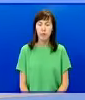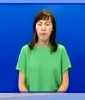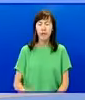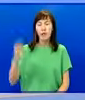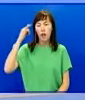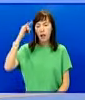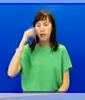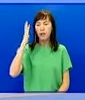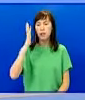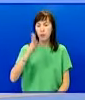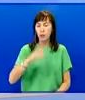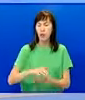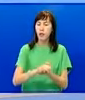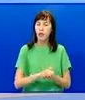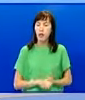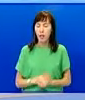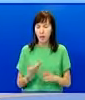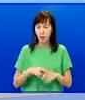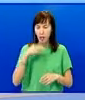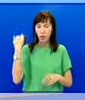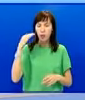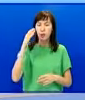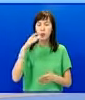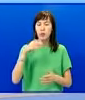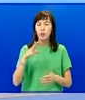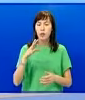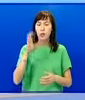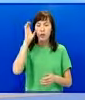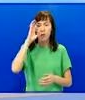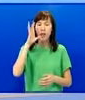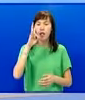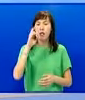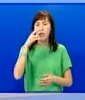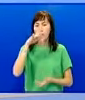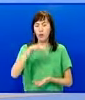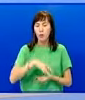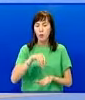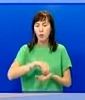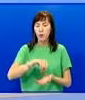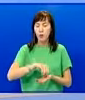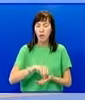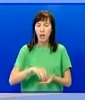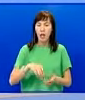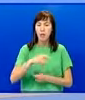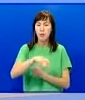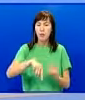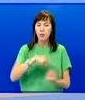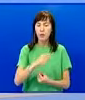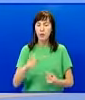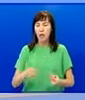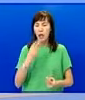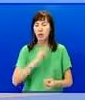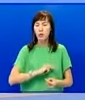Қазақстанның болашағы бірлікте. Осылай деген Түркістан қалалық өзбек этномәдени орталығының мүшелері мен шаһар кәсіпкерлері игі іске ұйытқы